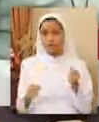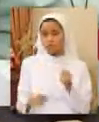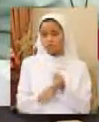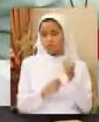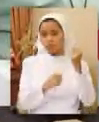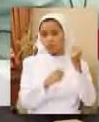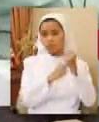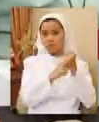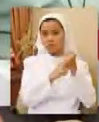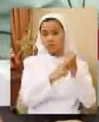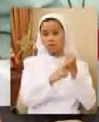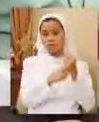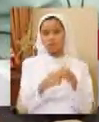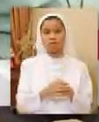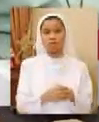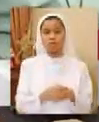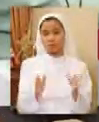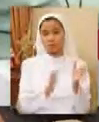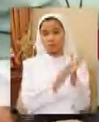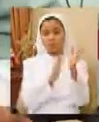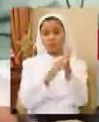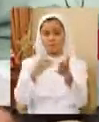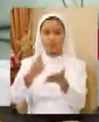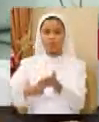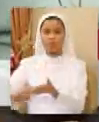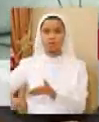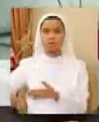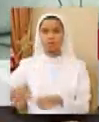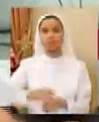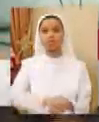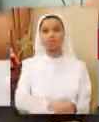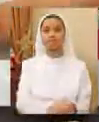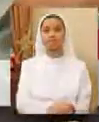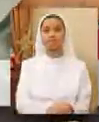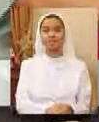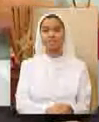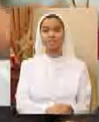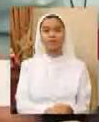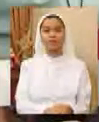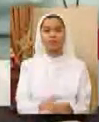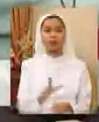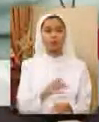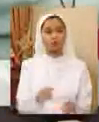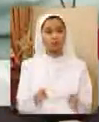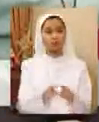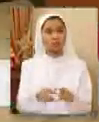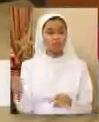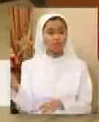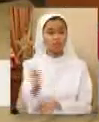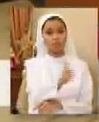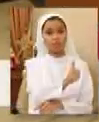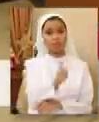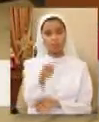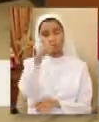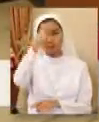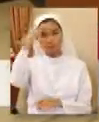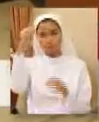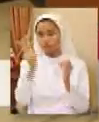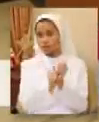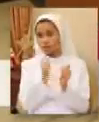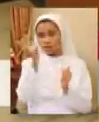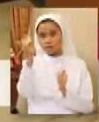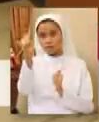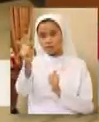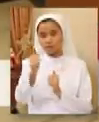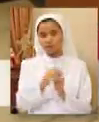ng mga resources nila, mga school supplies, mga pang-snack at merienda. And then, sabagin mo, sister, mga transportation, di ba? Oh, yun